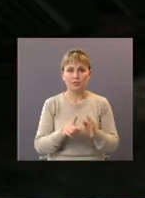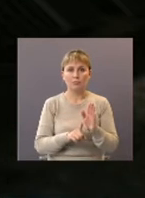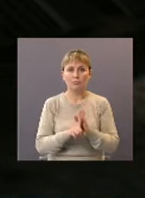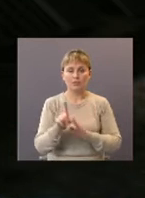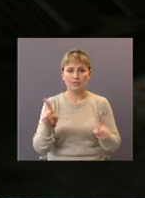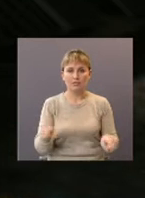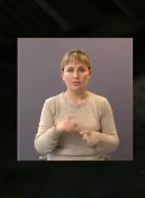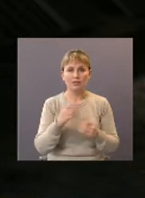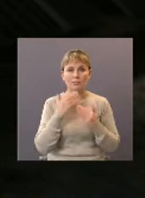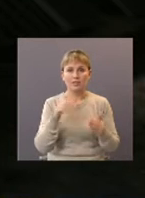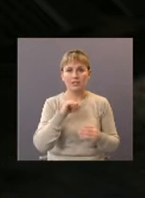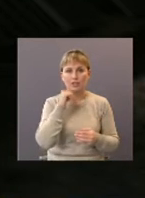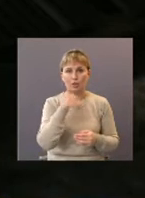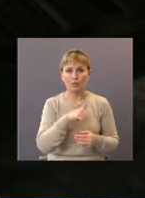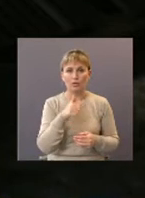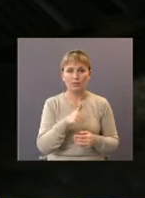за последние годы